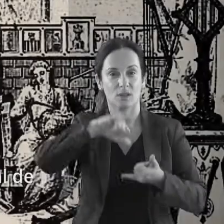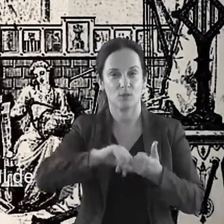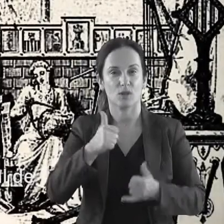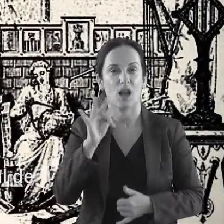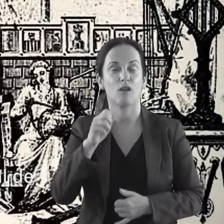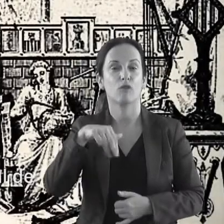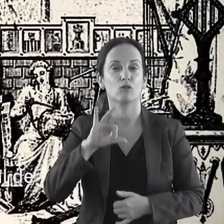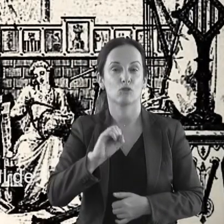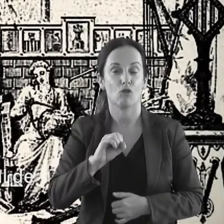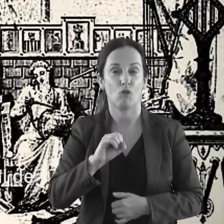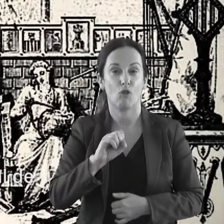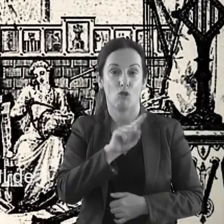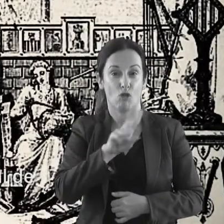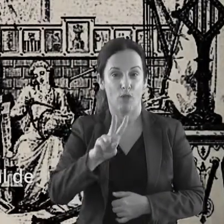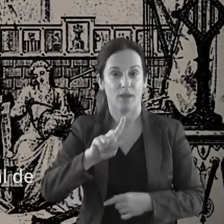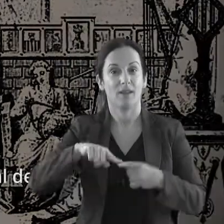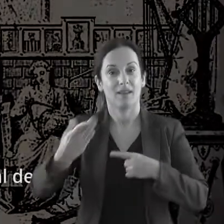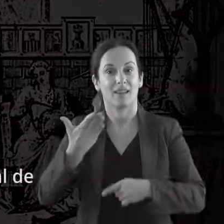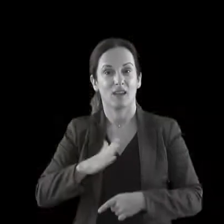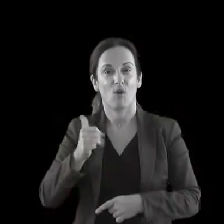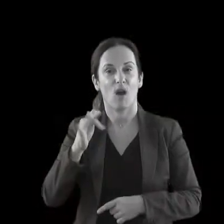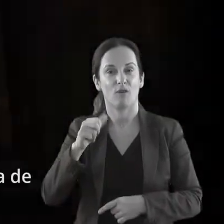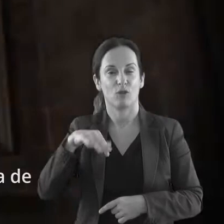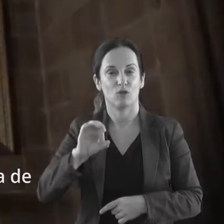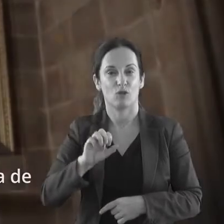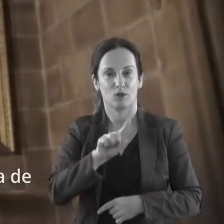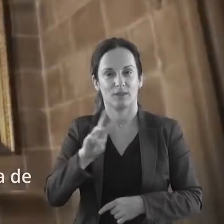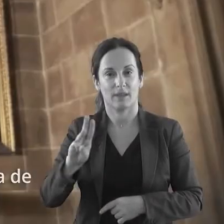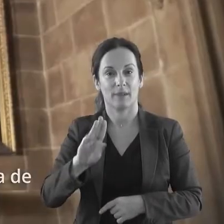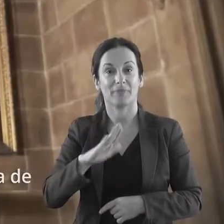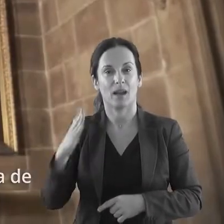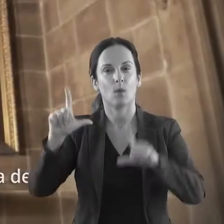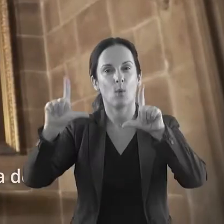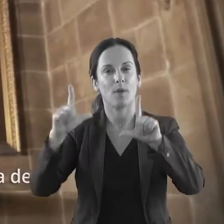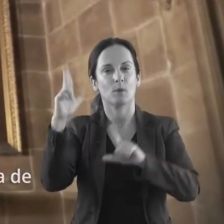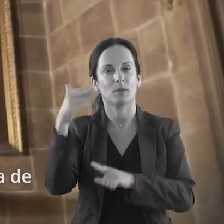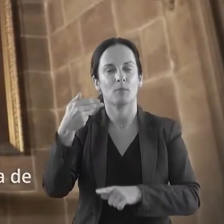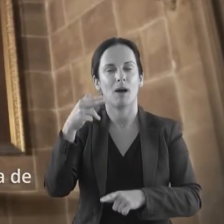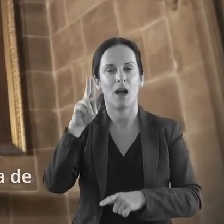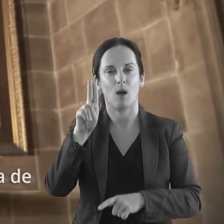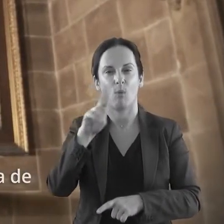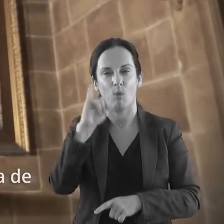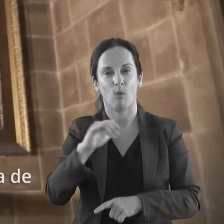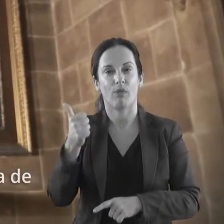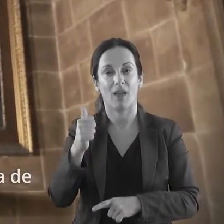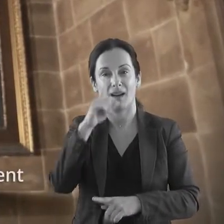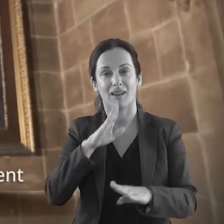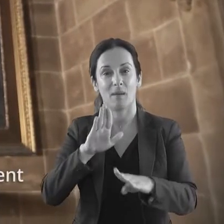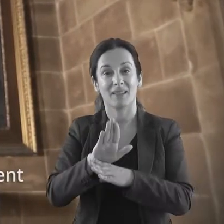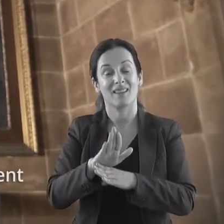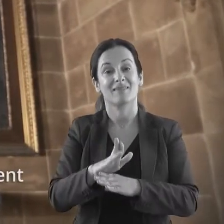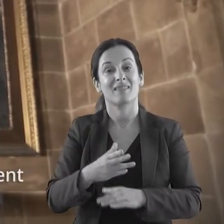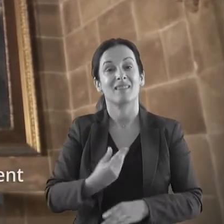Barcelona de 1888. El gran quadre que hi ha a continuació és obra de Francesc Maura